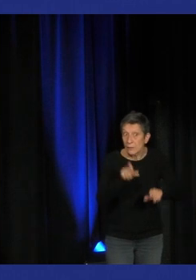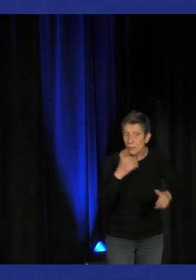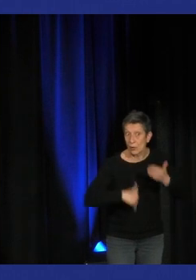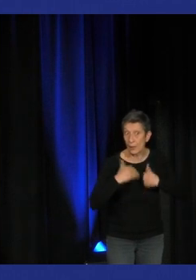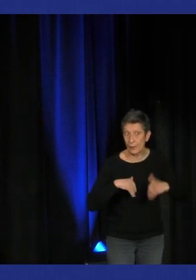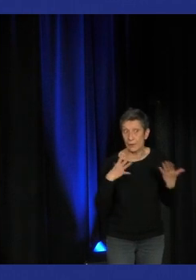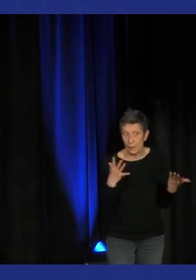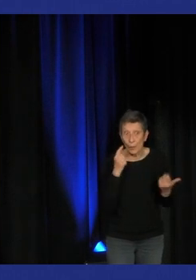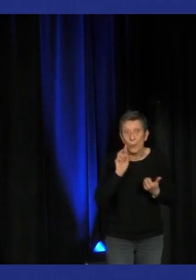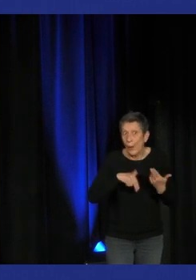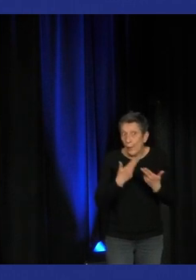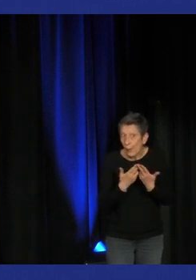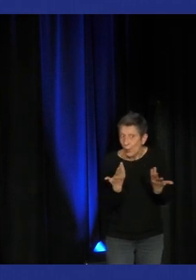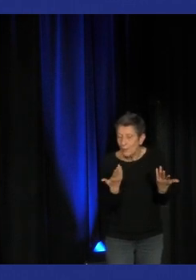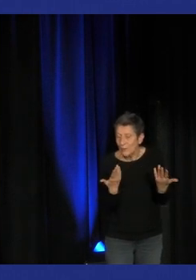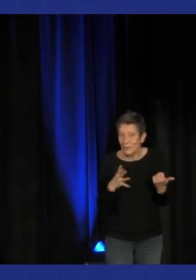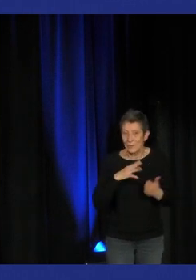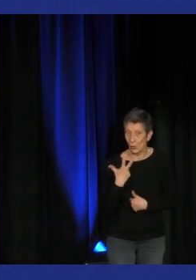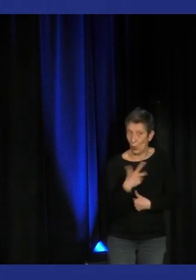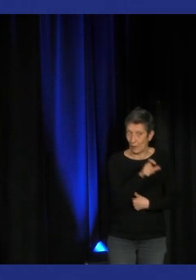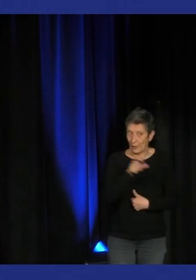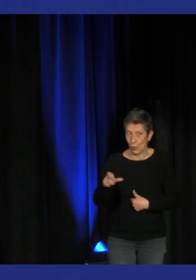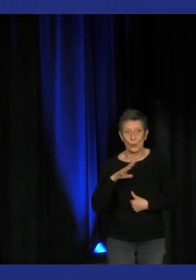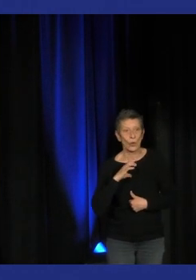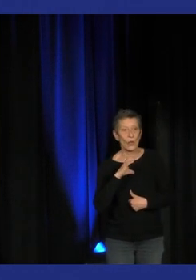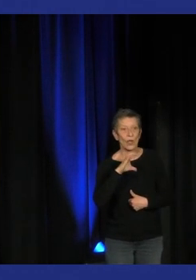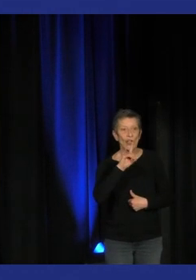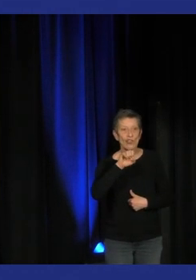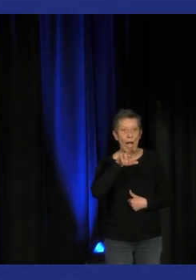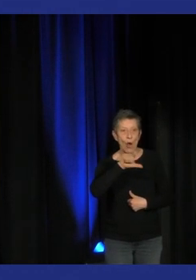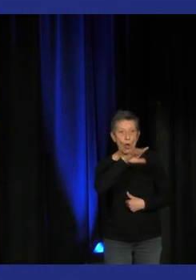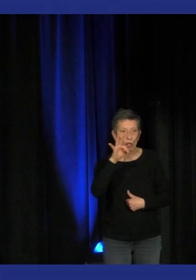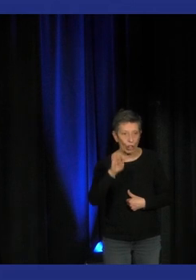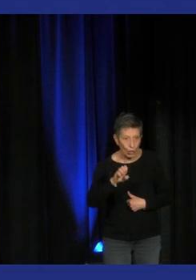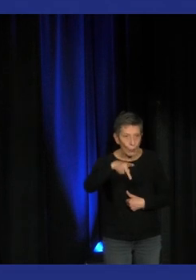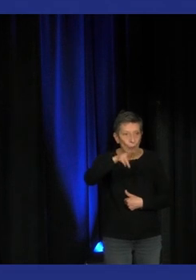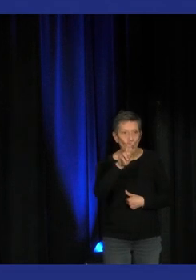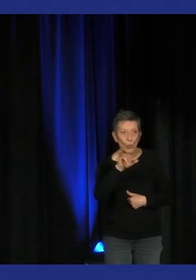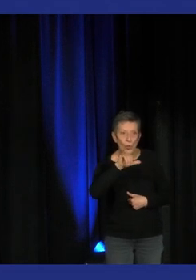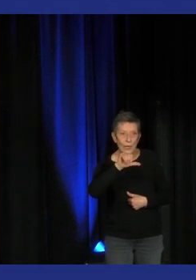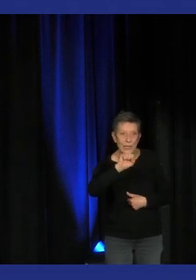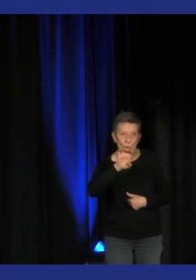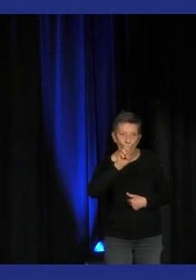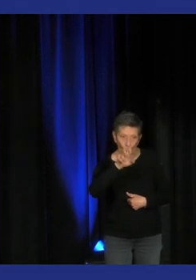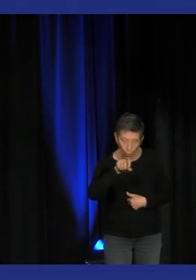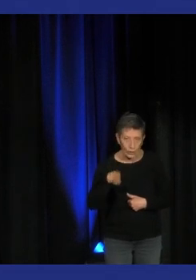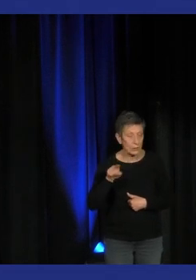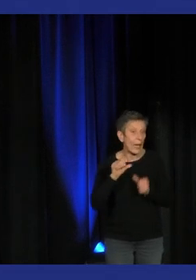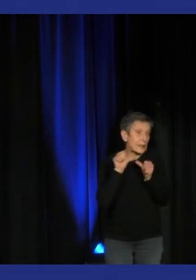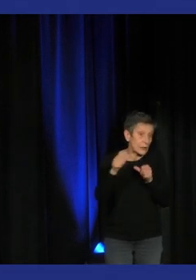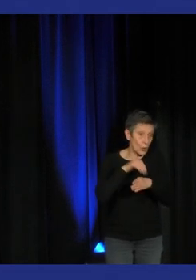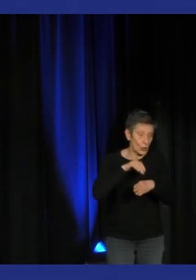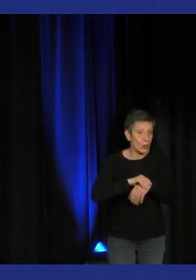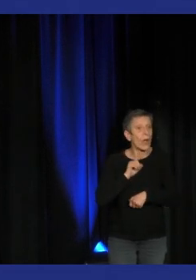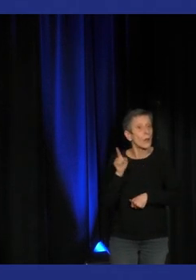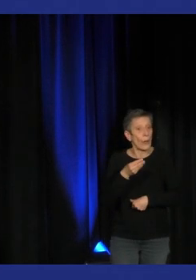soir. D'abord, on écoutera Charlotte Puiseux qui est à distance ce soir. Donc, je vous présente rapidement Charlotte Puiseux. Donc,